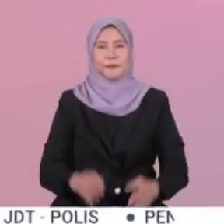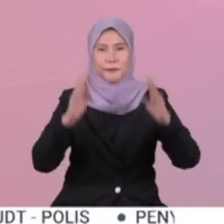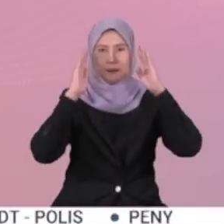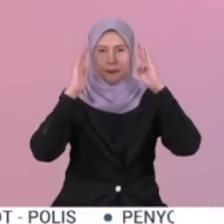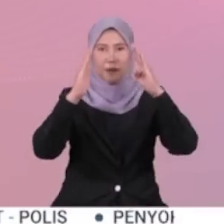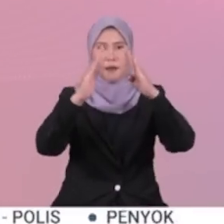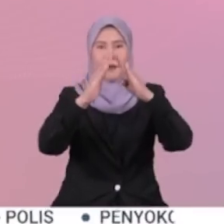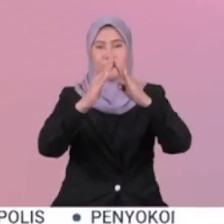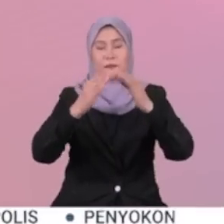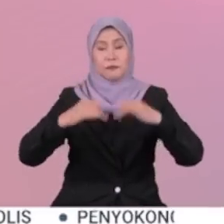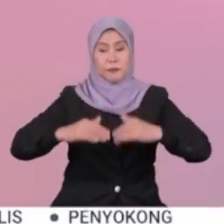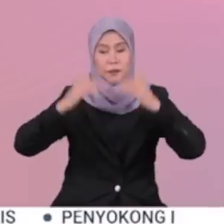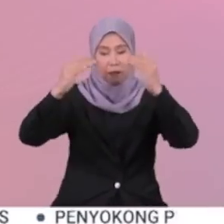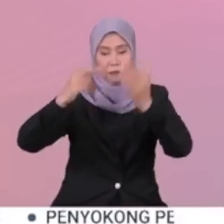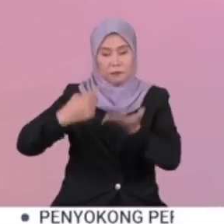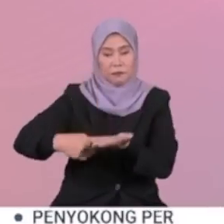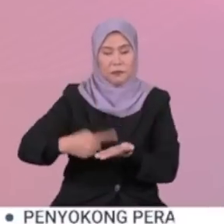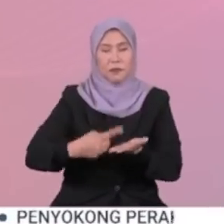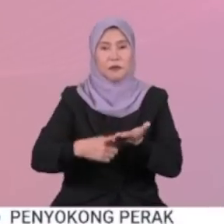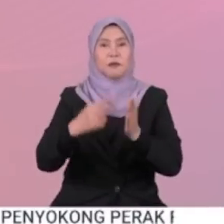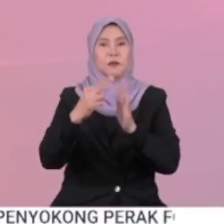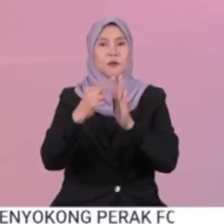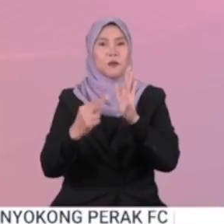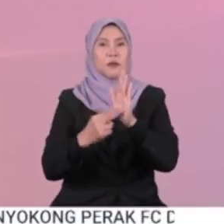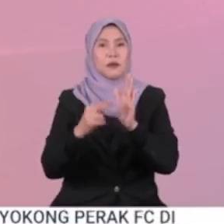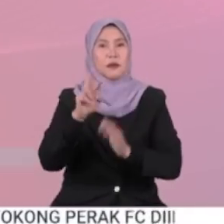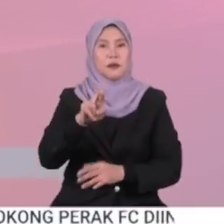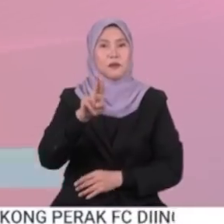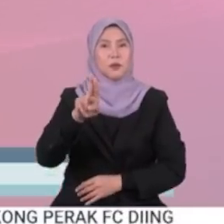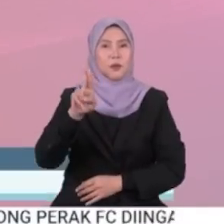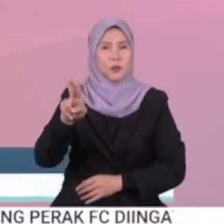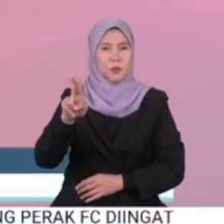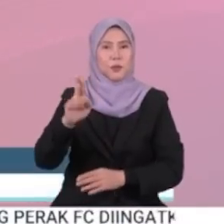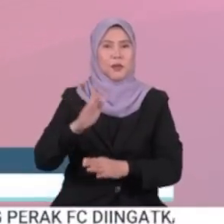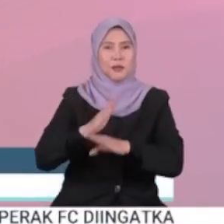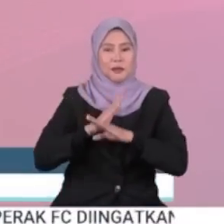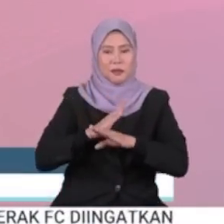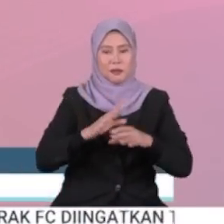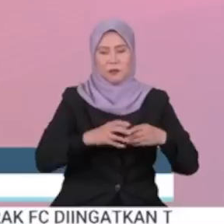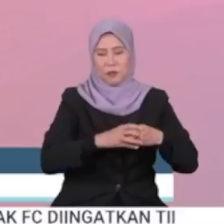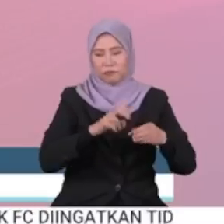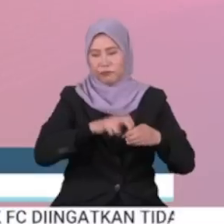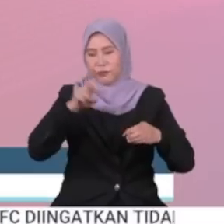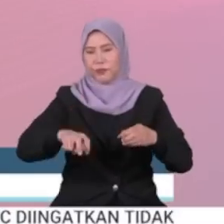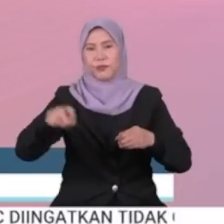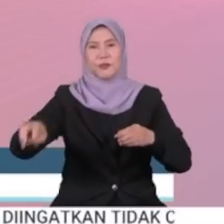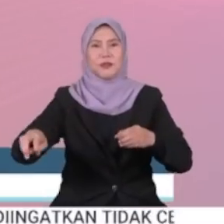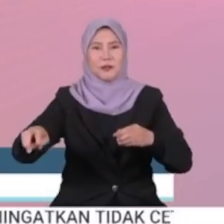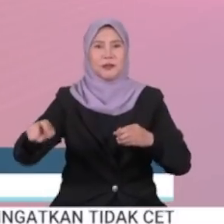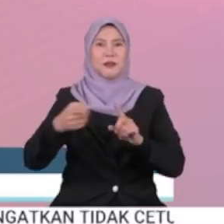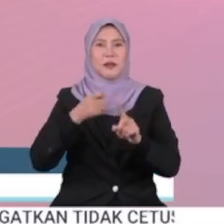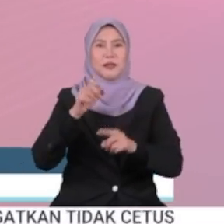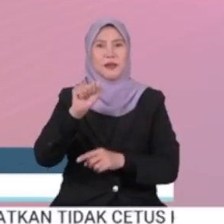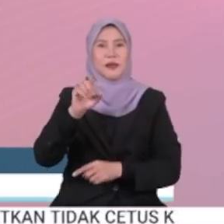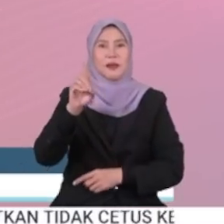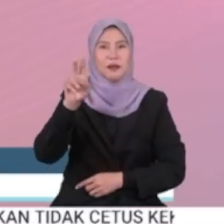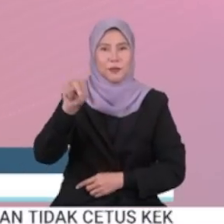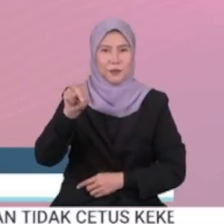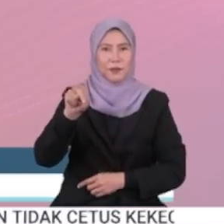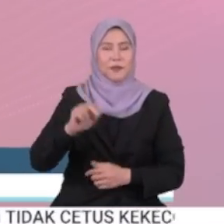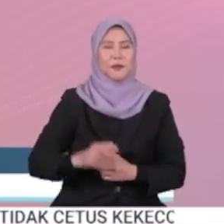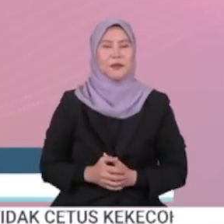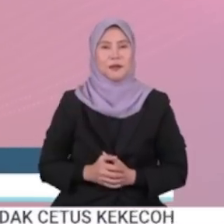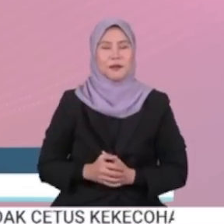Pahang dalam peringkat perbincangan untuk menggubal rang undang-undang RUU anti lompat parti dalam kalangan ahli Dewan Undangan Negeri ADUN negeri